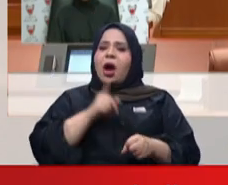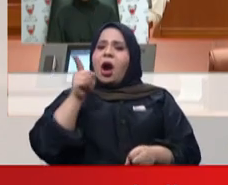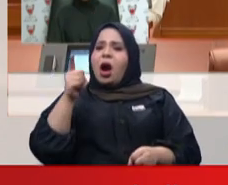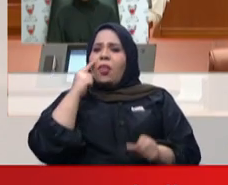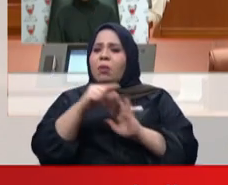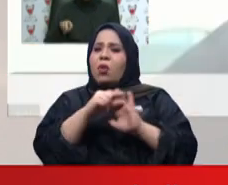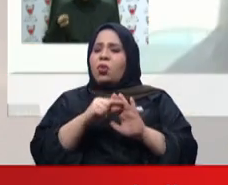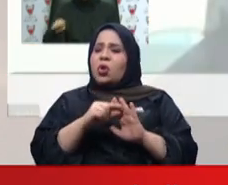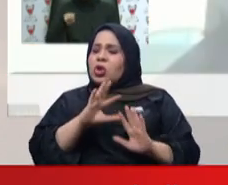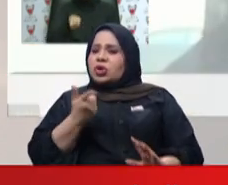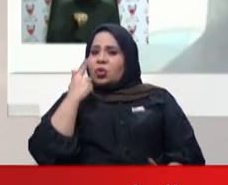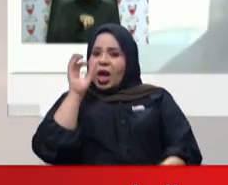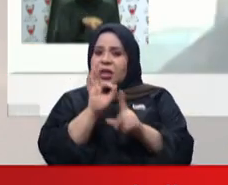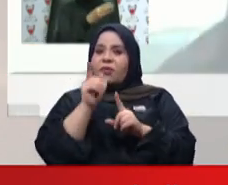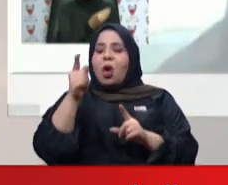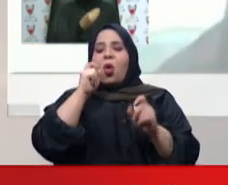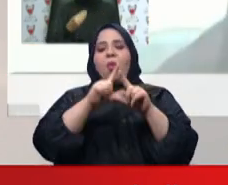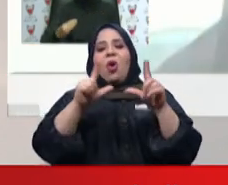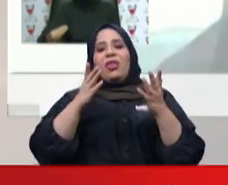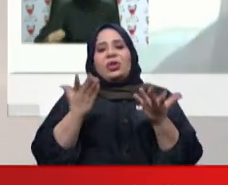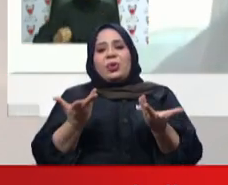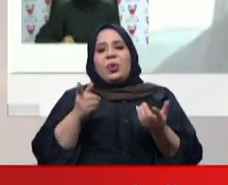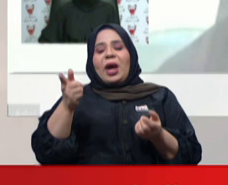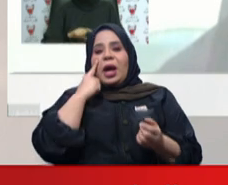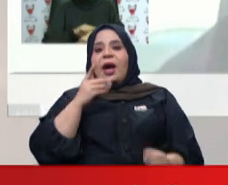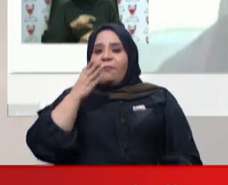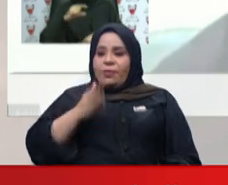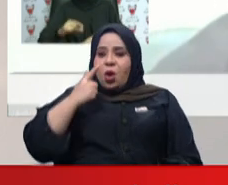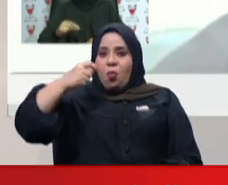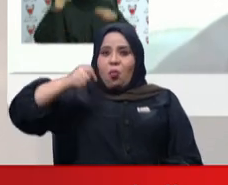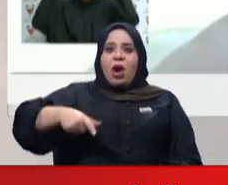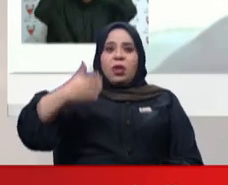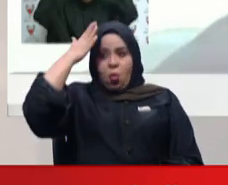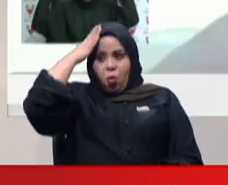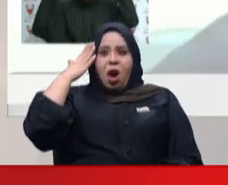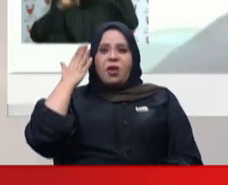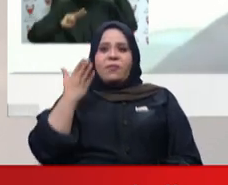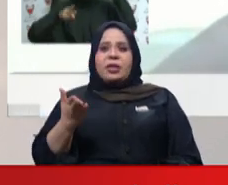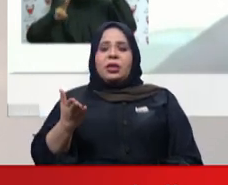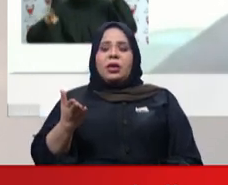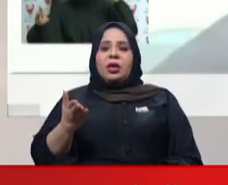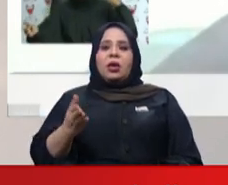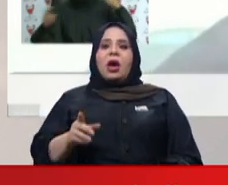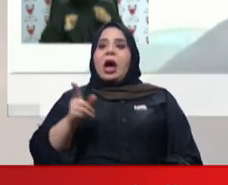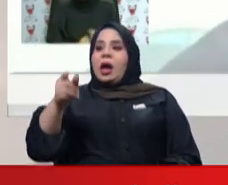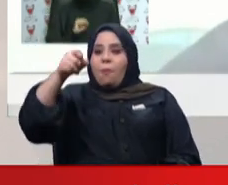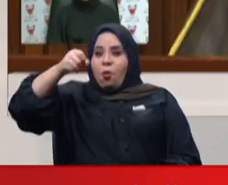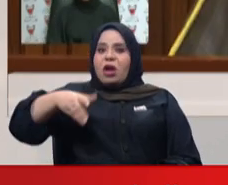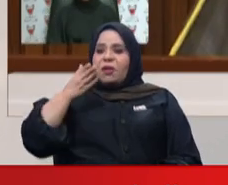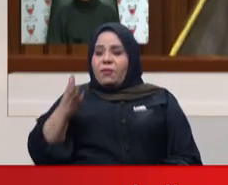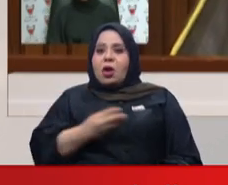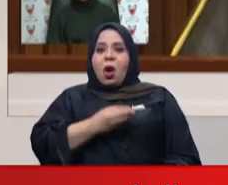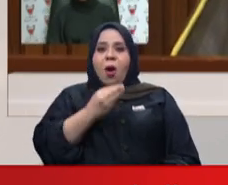طبعا تدل على أن هناك مواطن واعي، مواطن حريص على بلده،